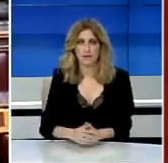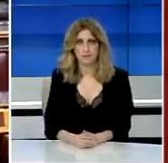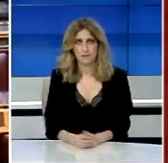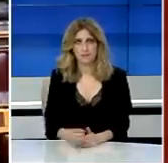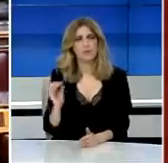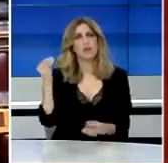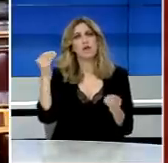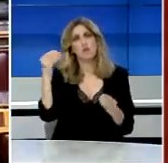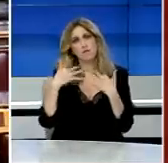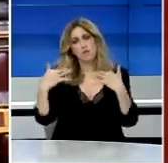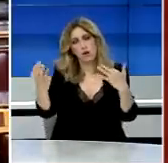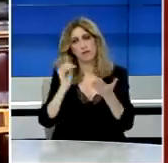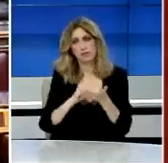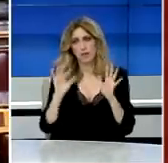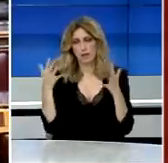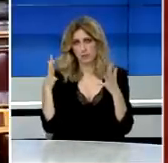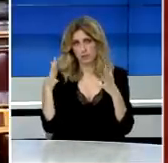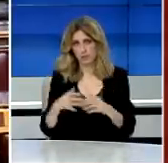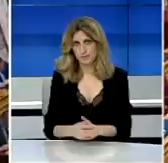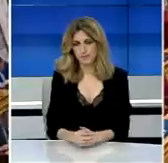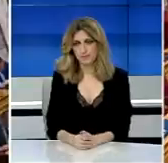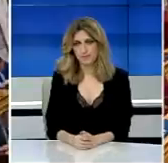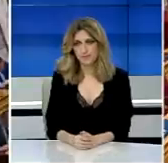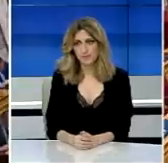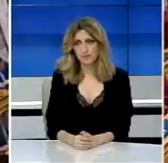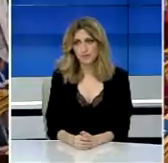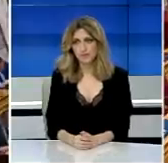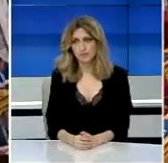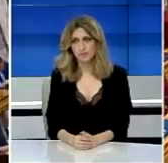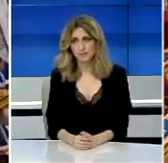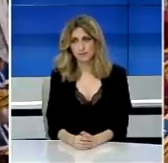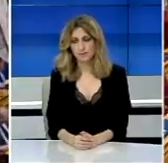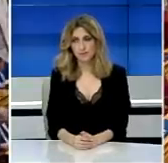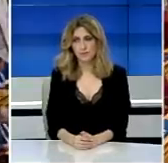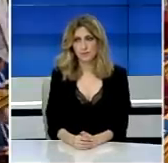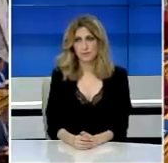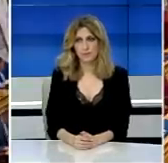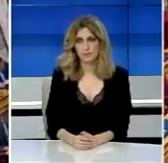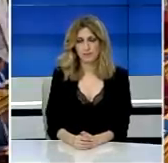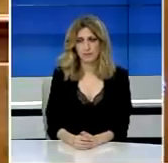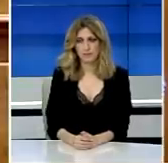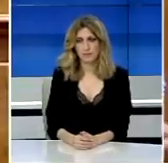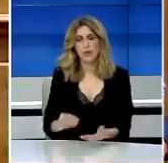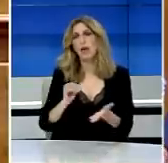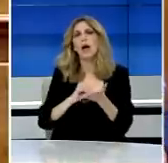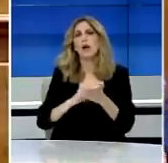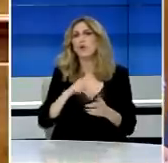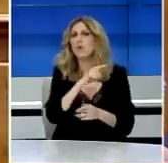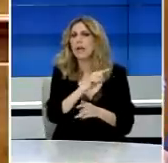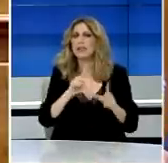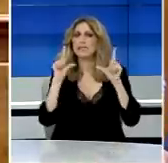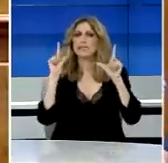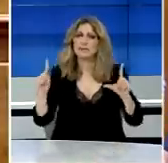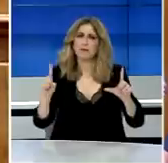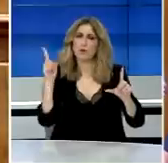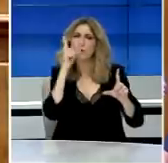Βεβαίως παρουσιάσατε μια ψεύτικη εικόνα και με τους δείκτες του αναπτυξιακούς, αλλά δεν είναι, επαναλαμβάνω, η πρώτη